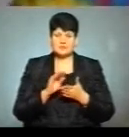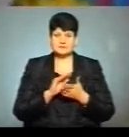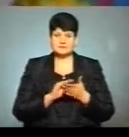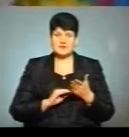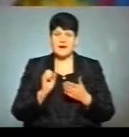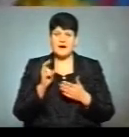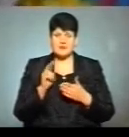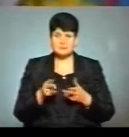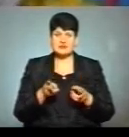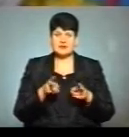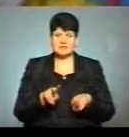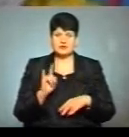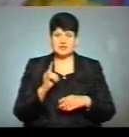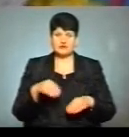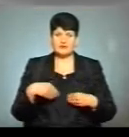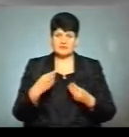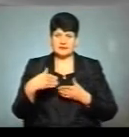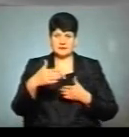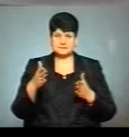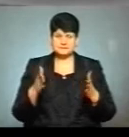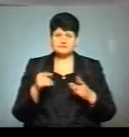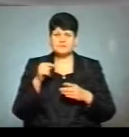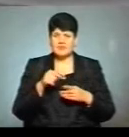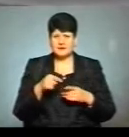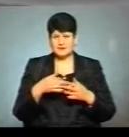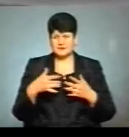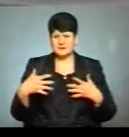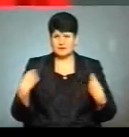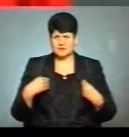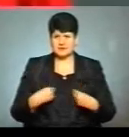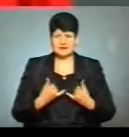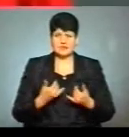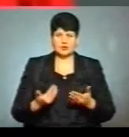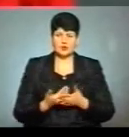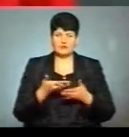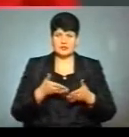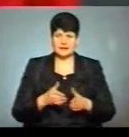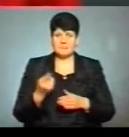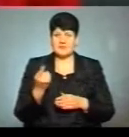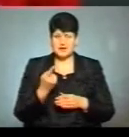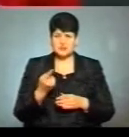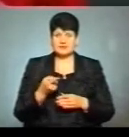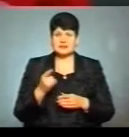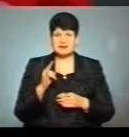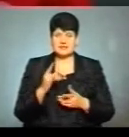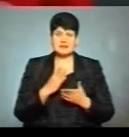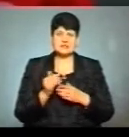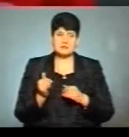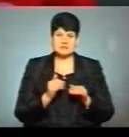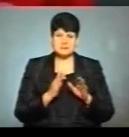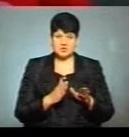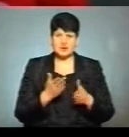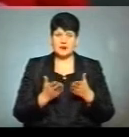і видали Генеї бейбі-бокс. Там речі для догляду новонародженої. На перших порах у нас дитинка ніби забезпечена.